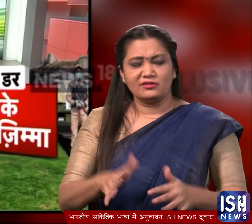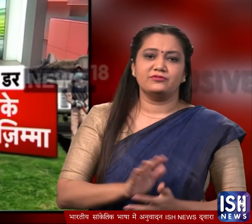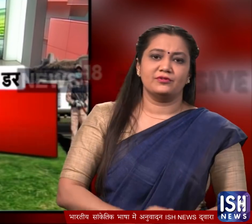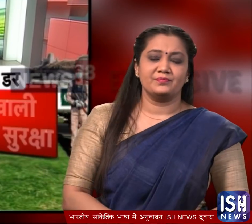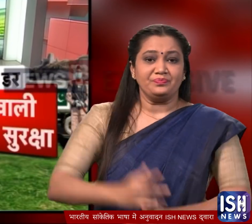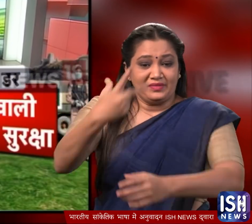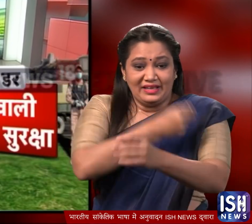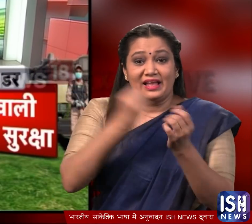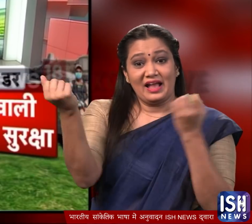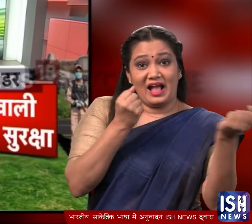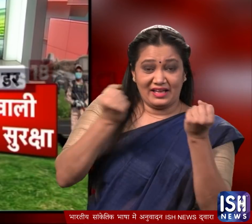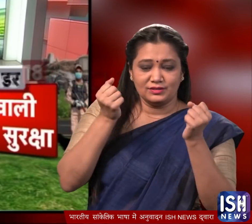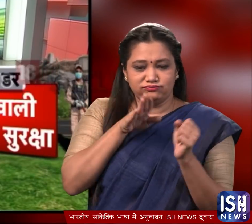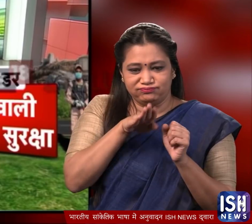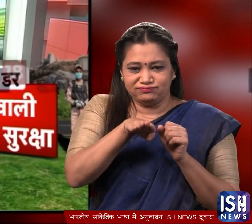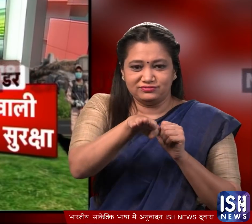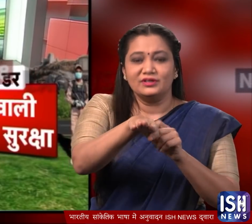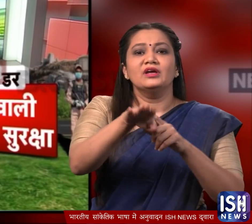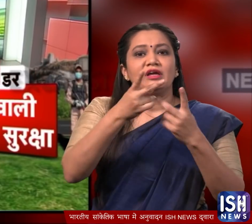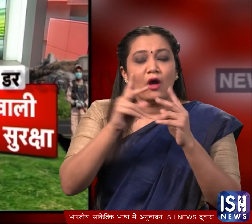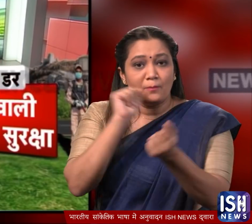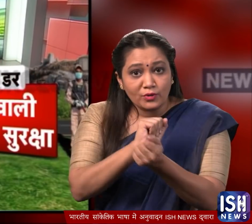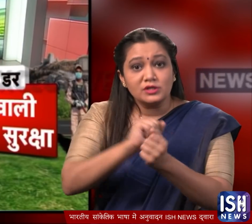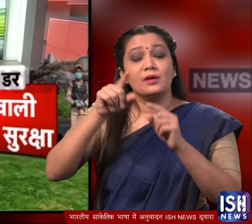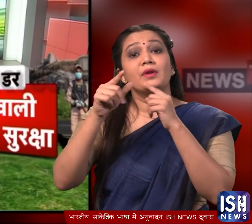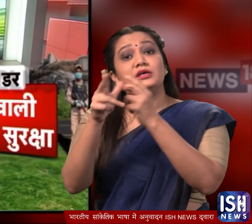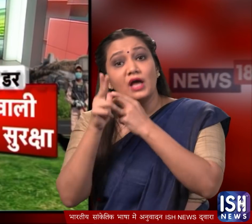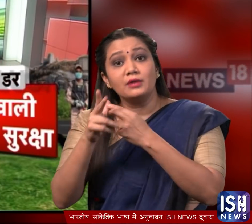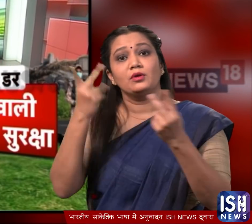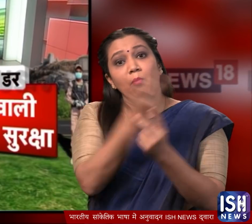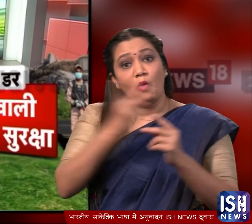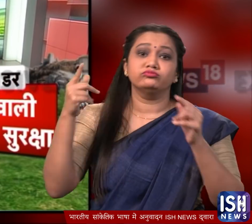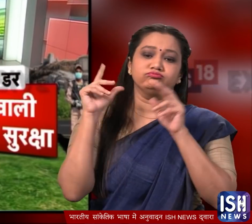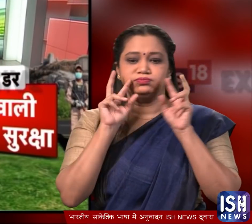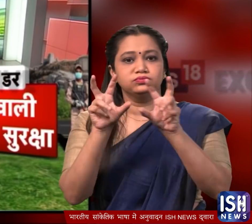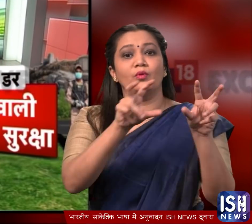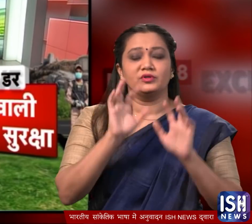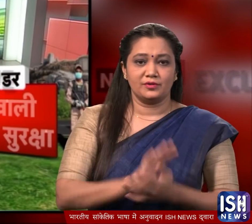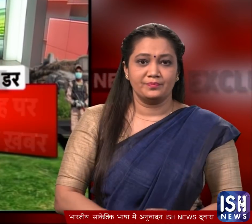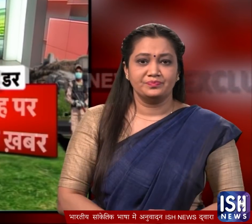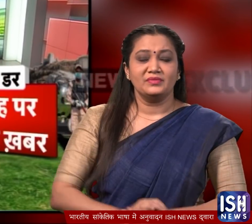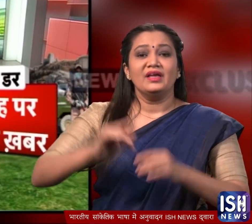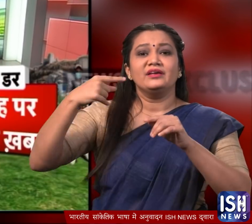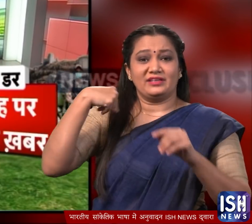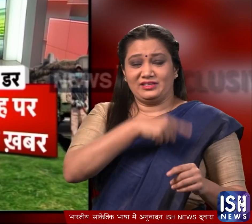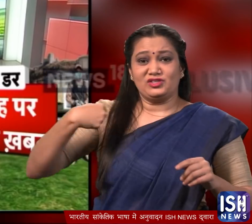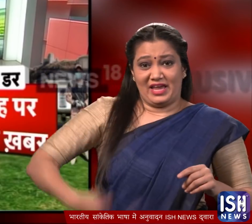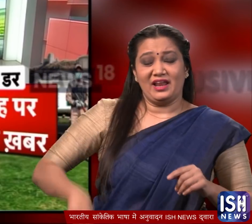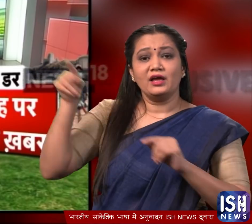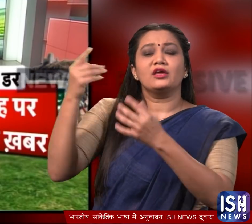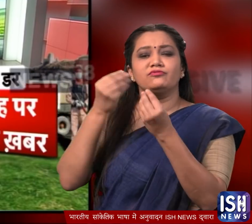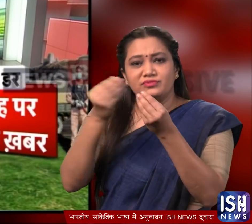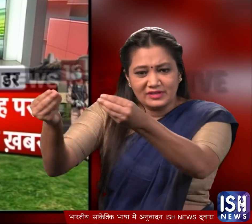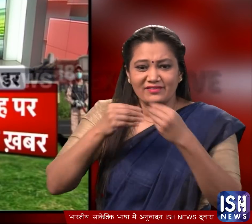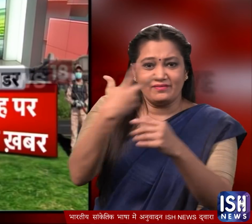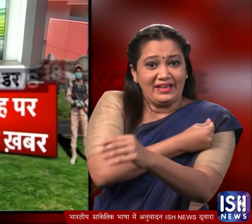जबकि टीके ले जाने वाली गाड़ियों की सुरक्षा का जिम्मा पुलिस और पाकिस्तानी रेंजर्स को सौंपा गया और चीन से मिले इन टीकों को